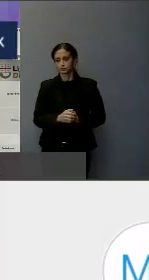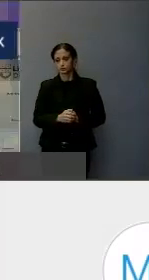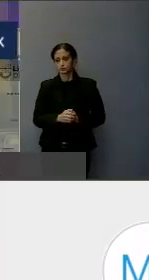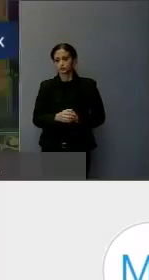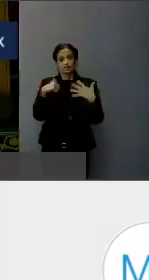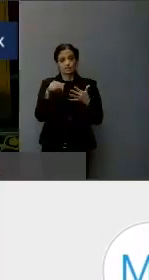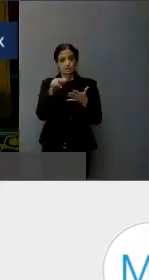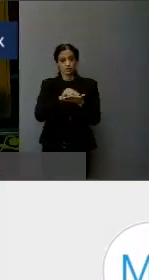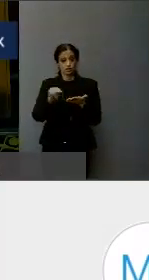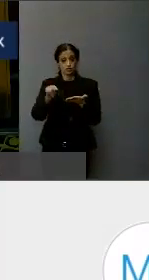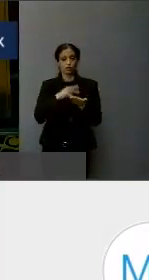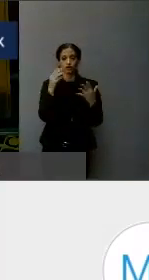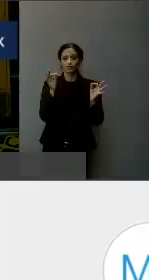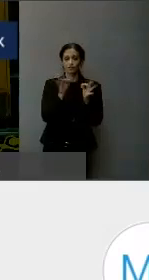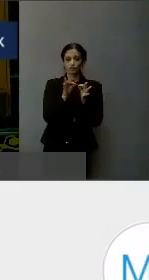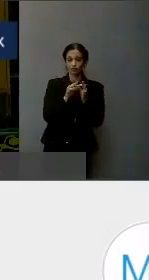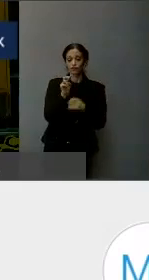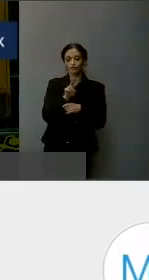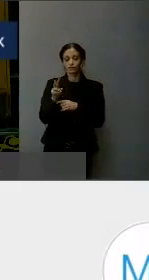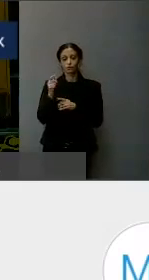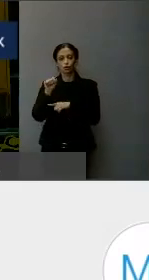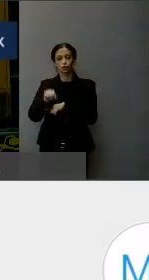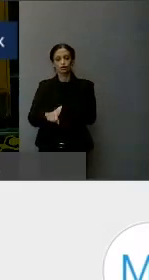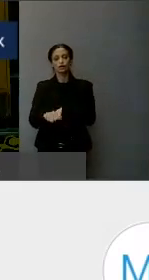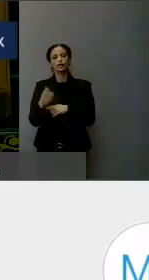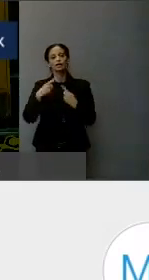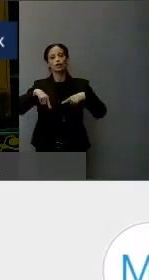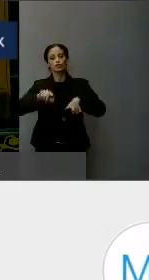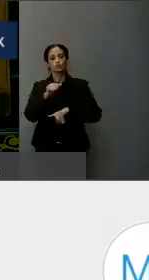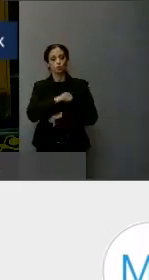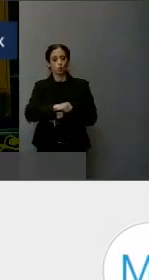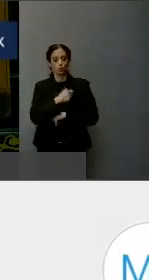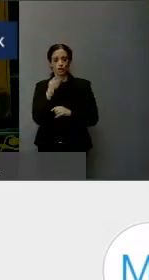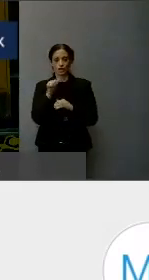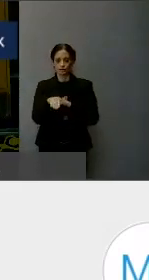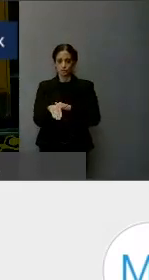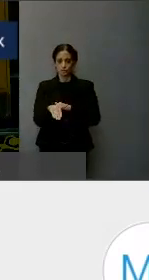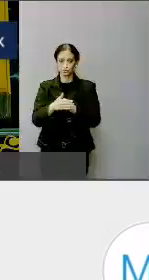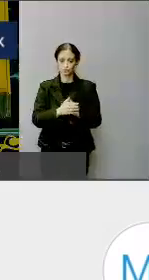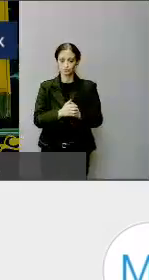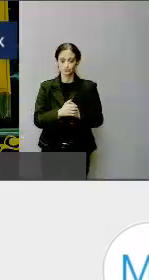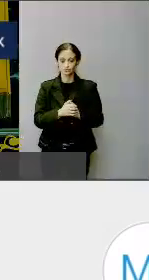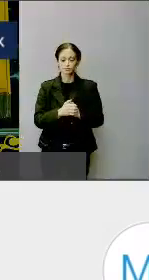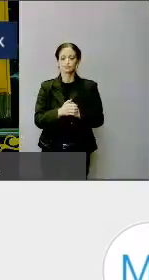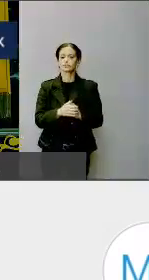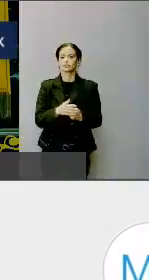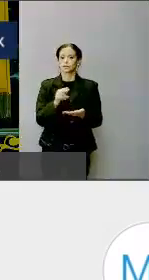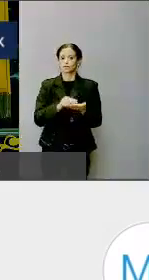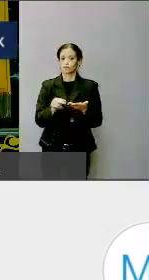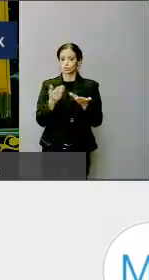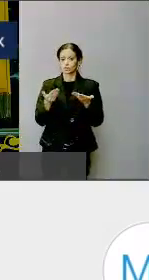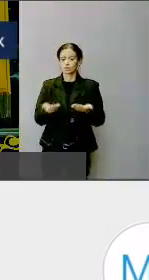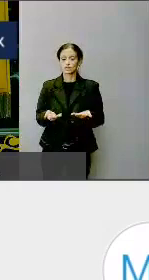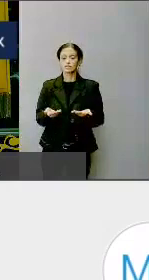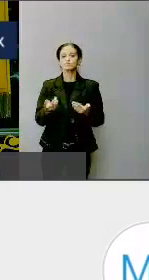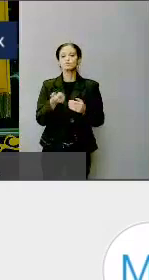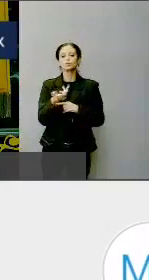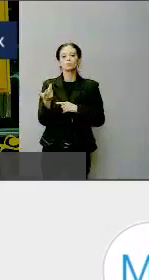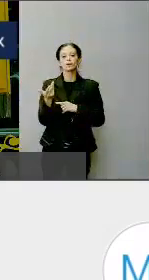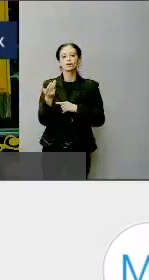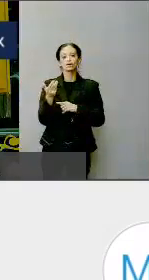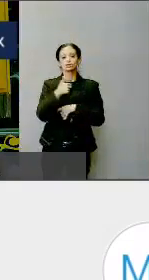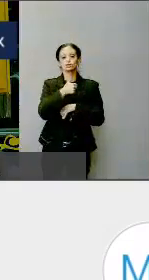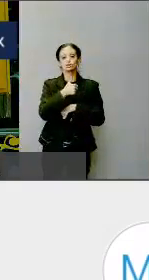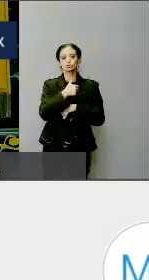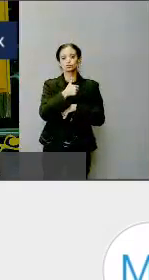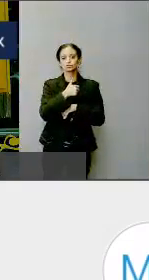16 voti favorevoli 22 contrari il consiglio comunale respinge dotazione ora il numero